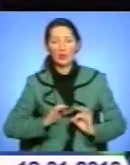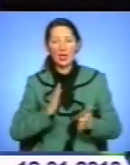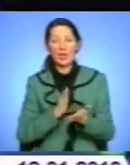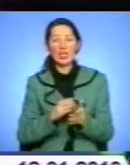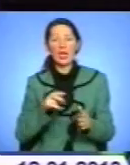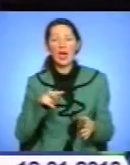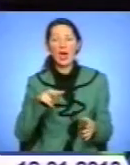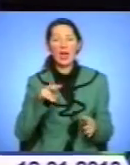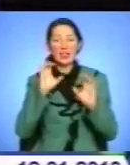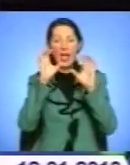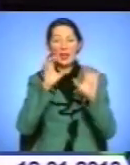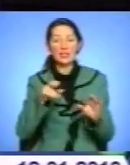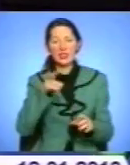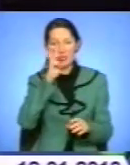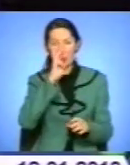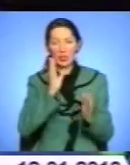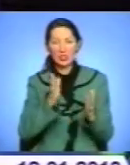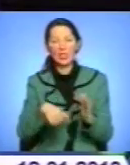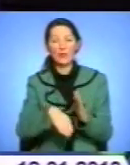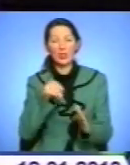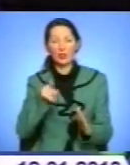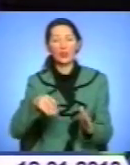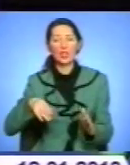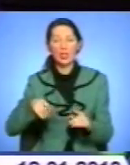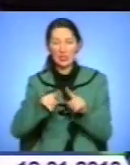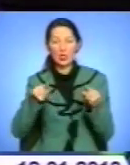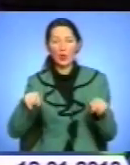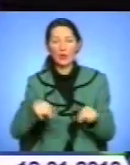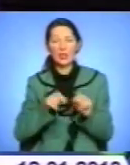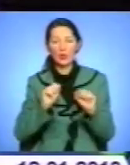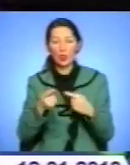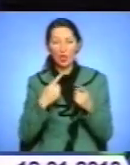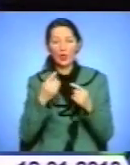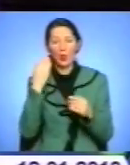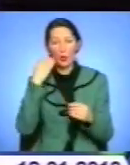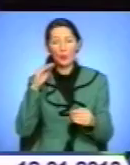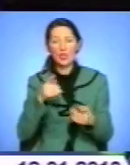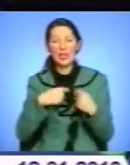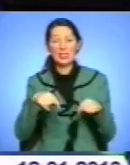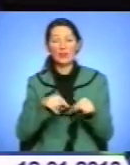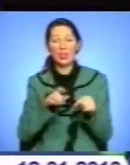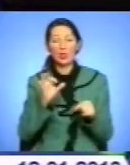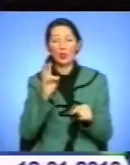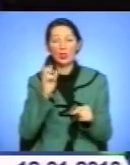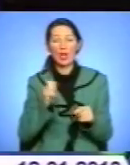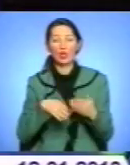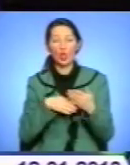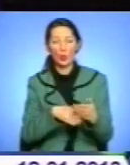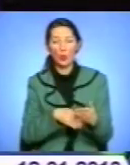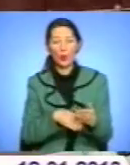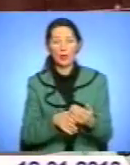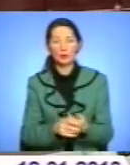зарплат. Тільки витягнувши її з конвертів, можна говорити про поліпшення у сфері соціальної допомоги. Детальніше у наступному сюжеті.